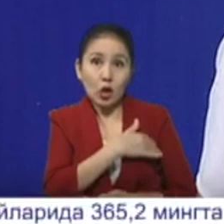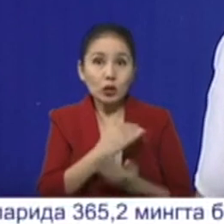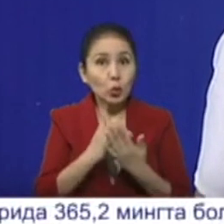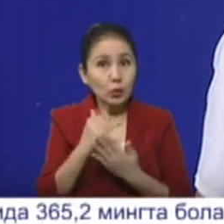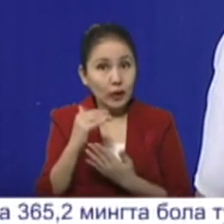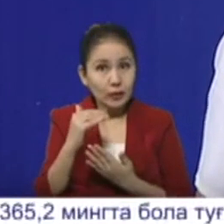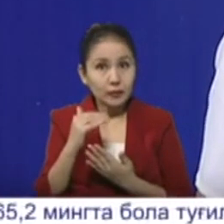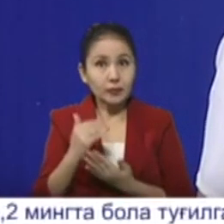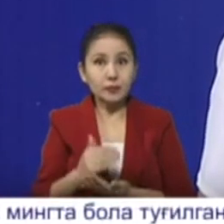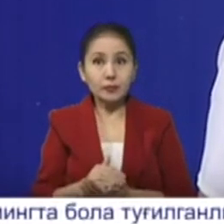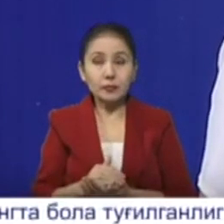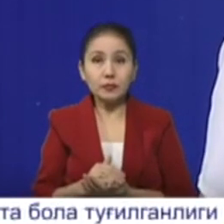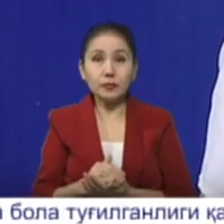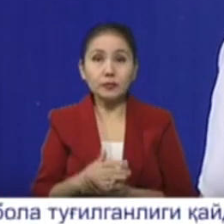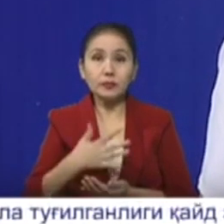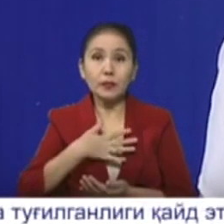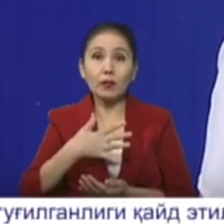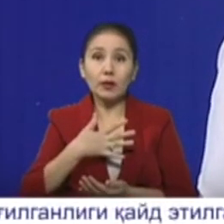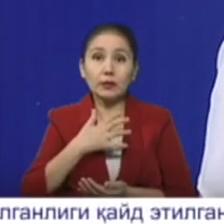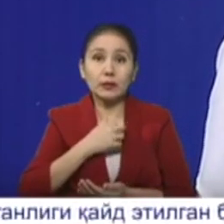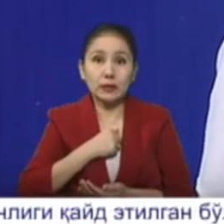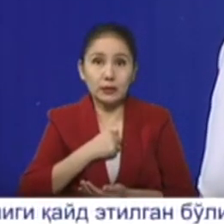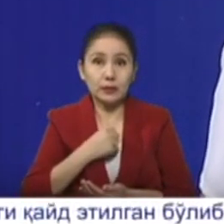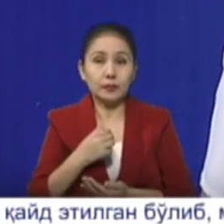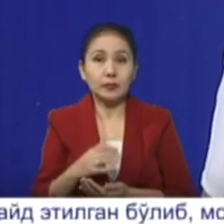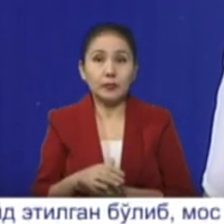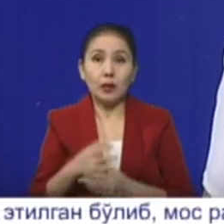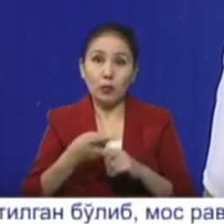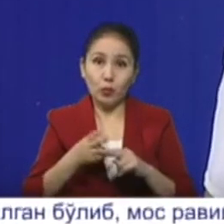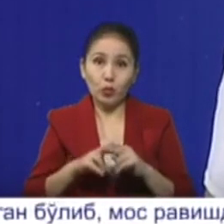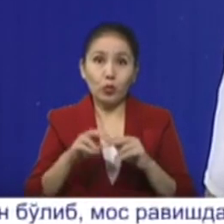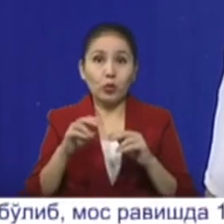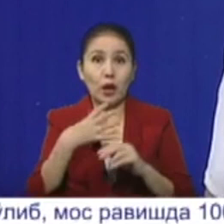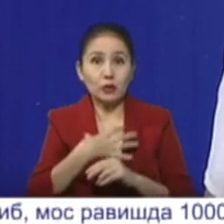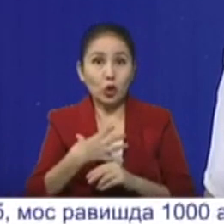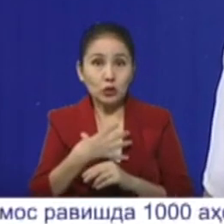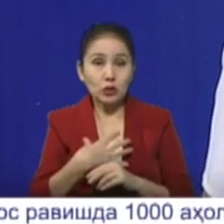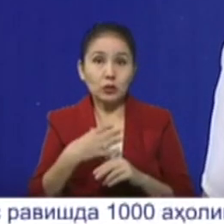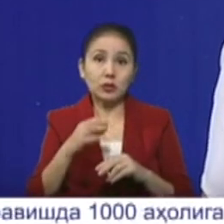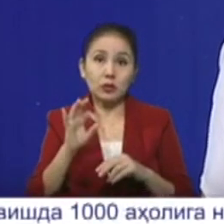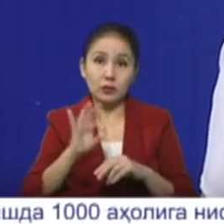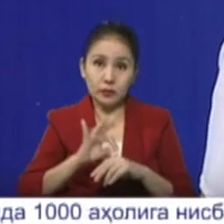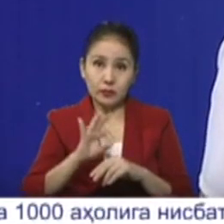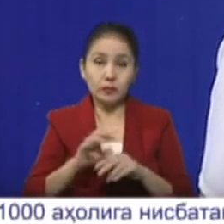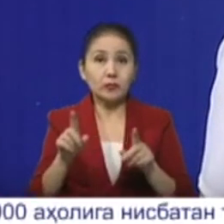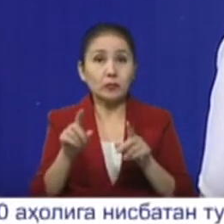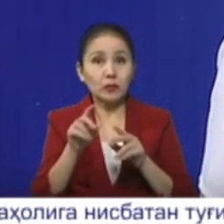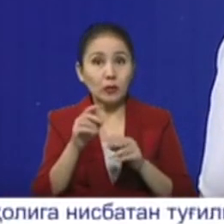ko'tarilishi hamda nafas siqish alomatlari asosiy belgilari kuzatiladigan bo'lsa, bular